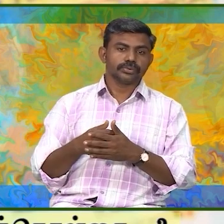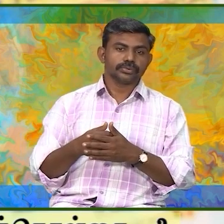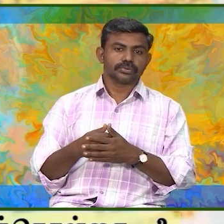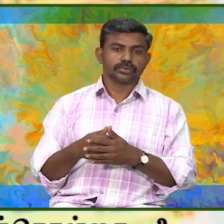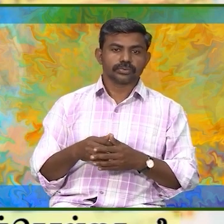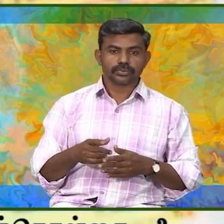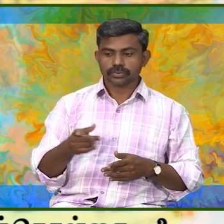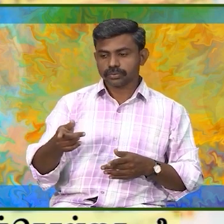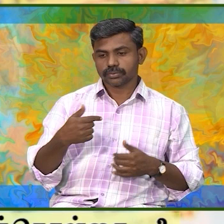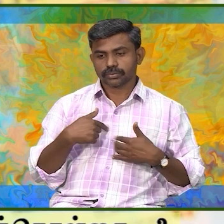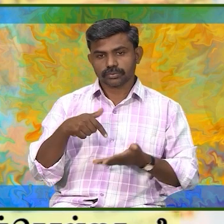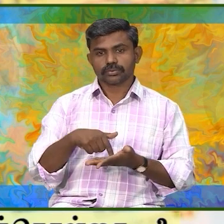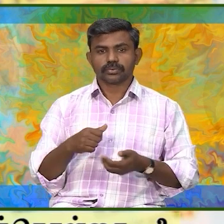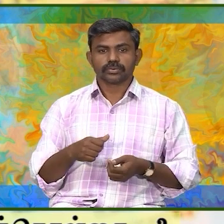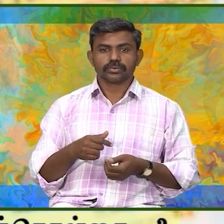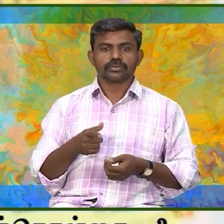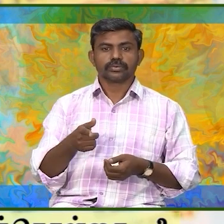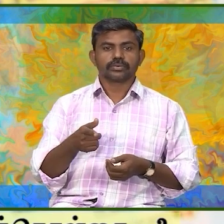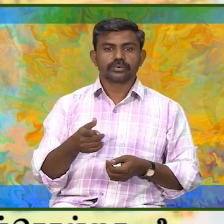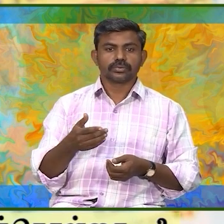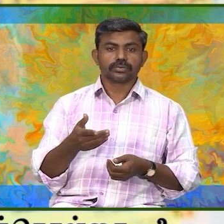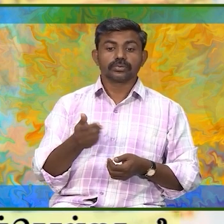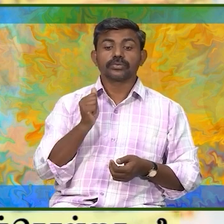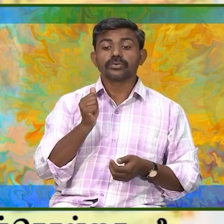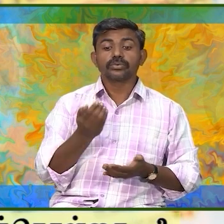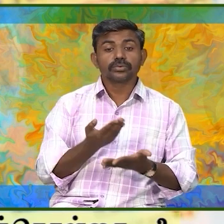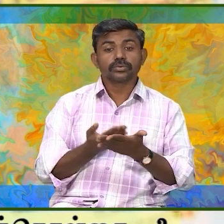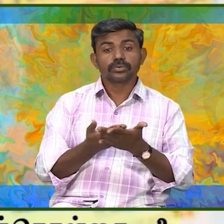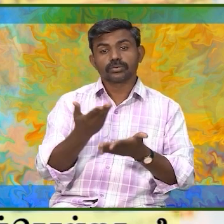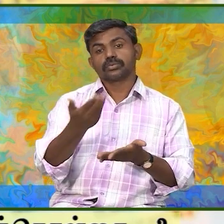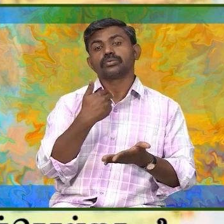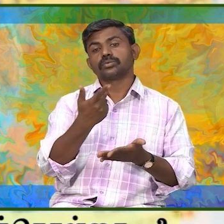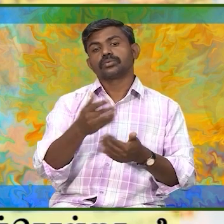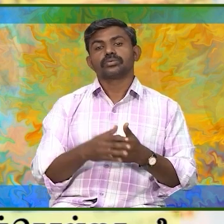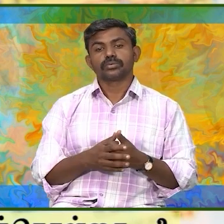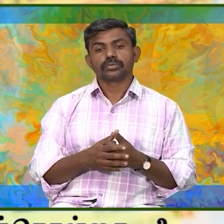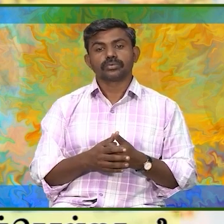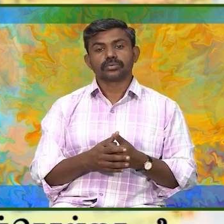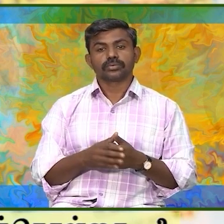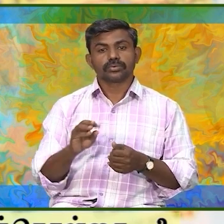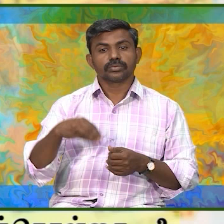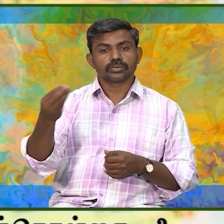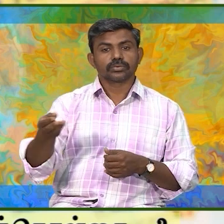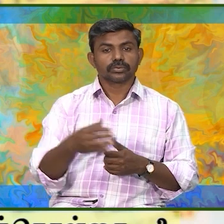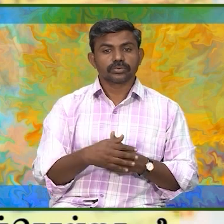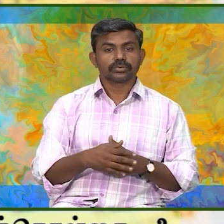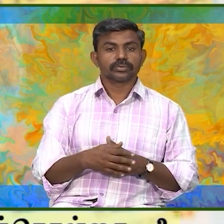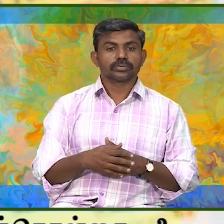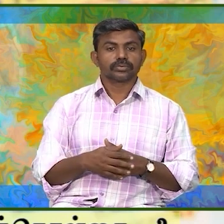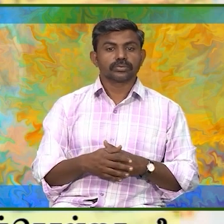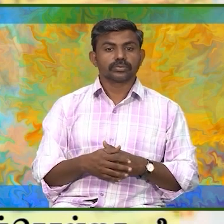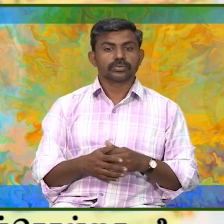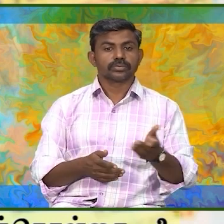வீட்டு முதலாளி வந்து இது ஏன் நிலம்னு கேட்டால், ஓன் நிலங்கிறதுக்கு என்ன ஆதாரம் இருக்குது அப்படின்னு ஒரு கேள்வி கேட்பான். இதுக்கு பேர் தான் ஆக்கிரமிப்பு.